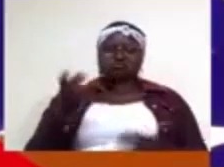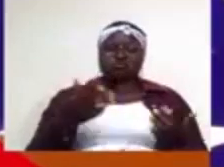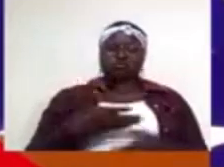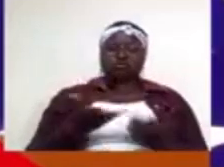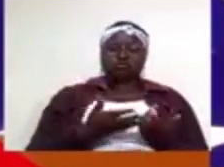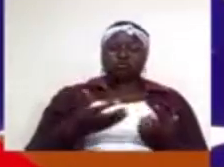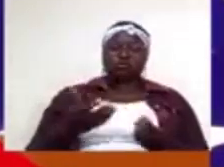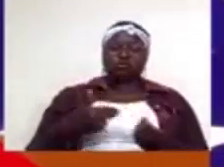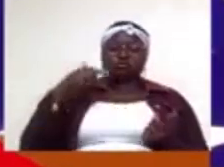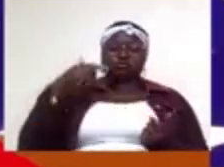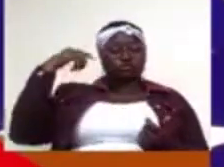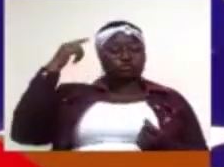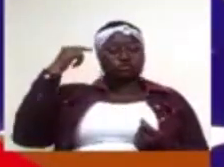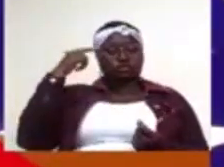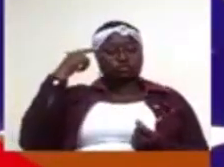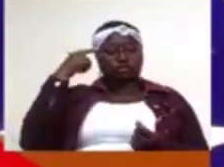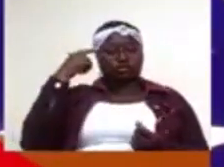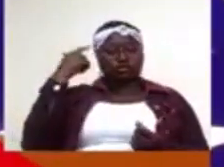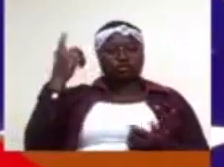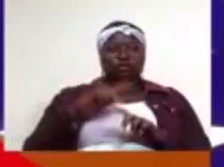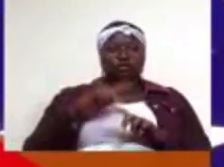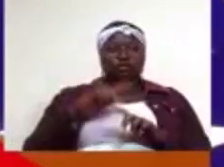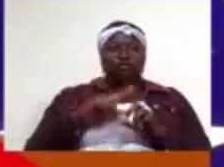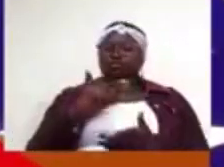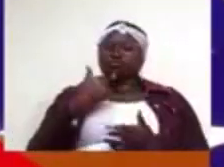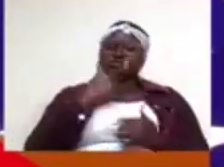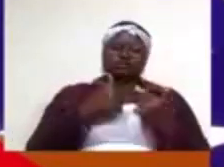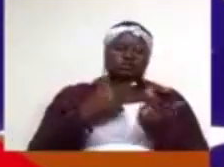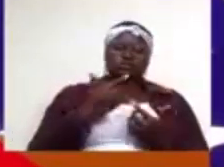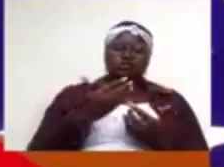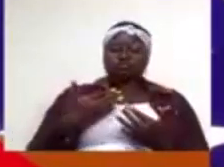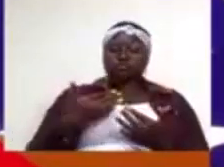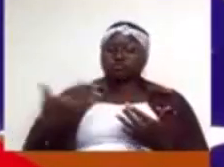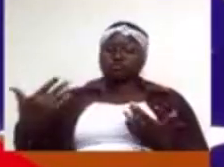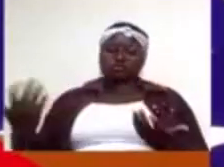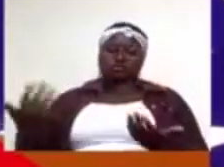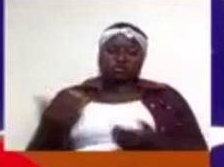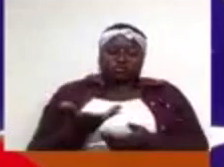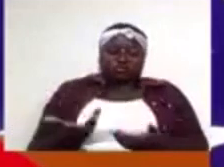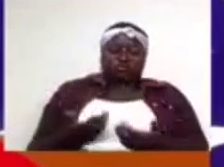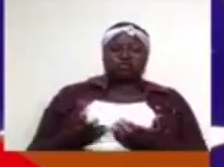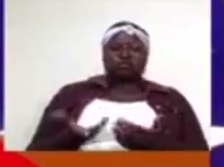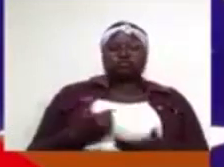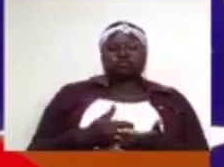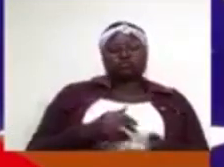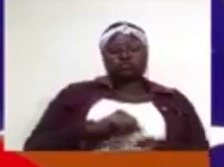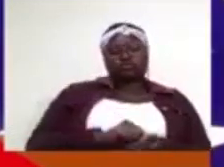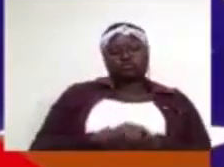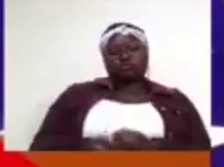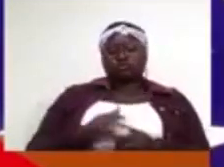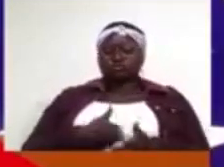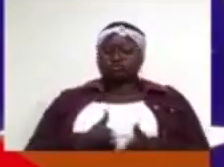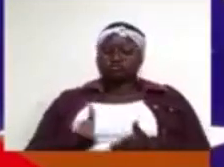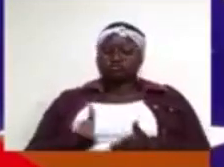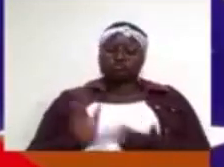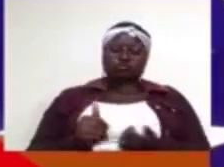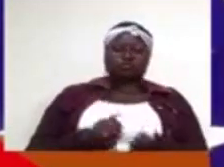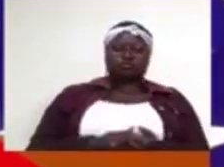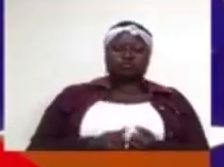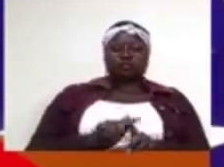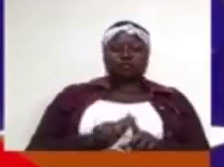no kube mwodosho ni mwaru meshiria. No ora wana mwodo wa kawaida, todo niyareka shikoshi ya kawaida, niyara umagana nage kama